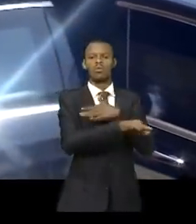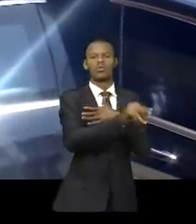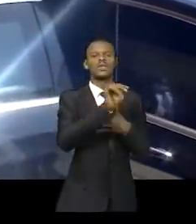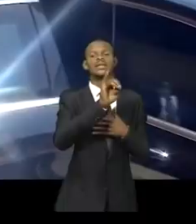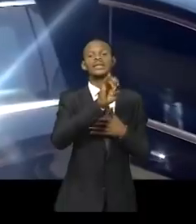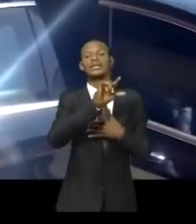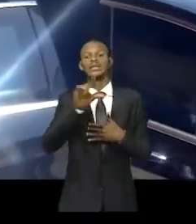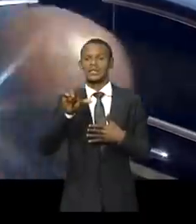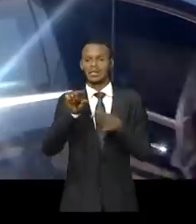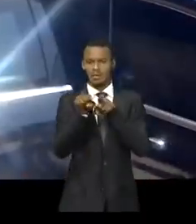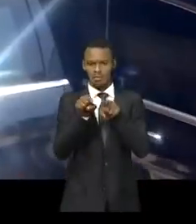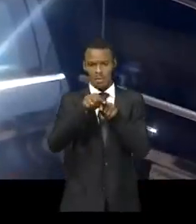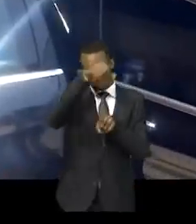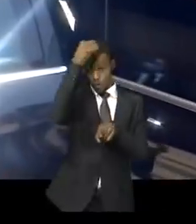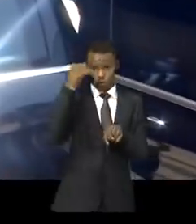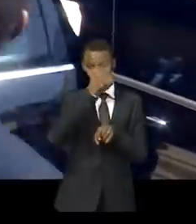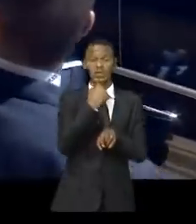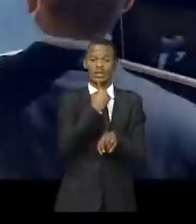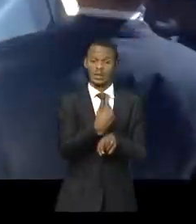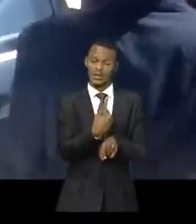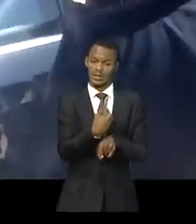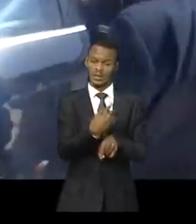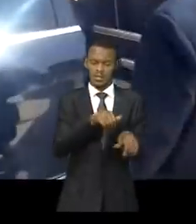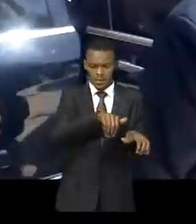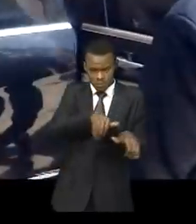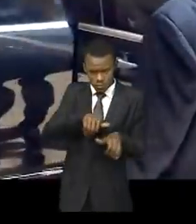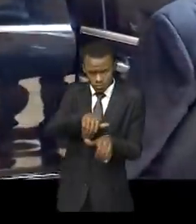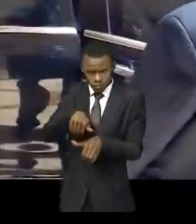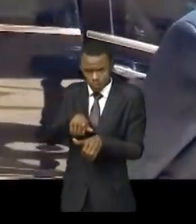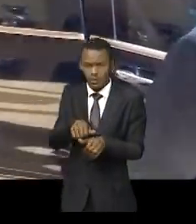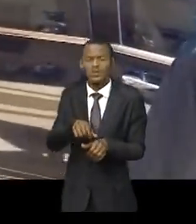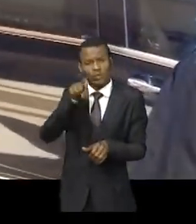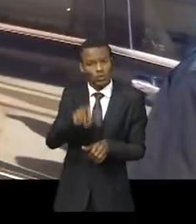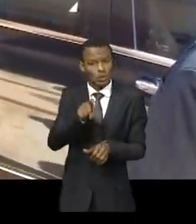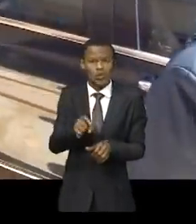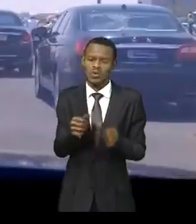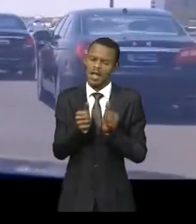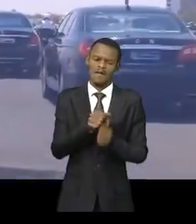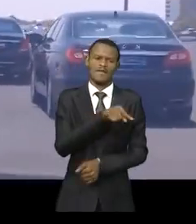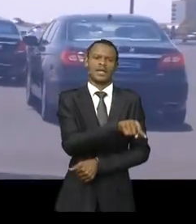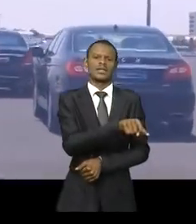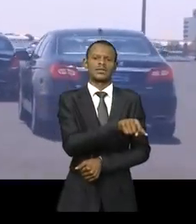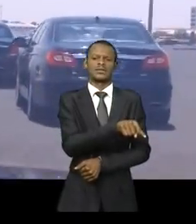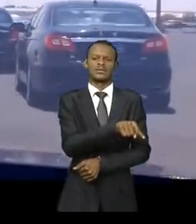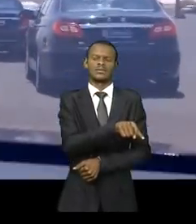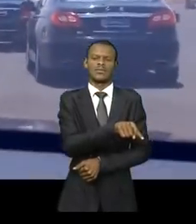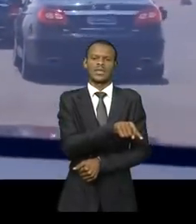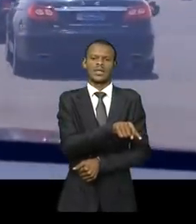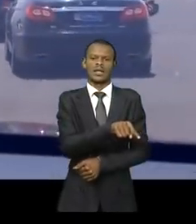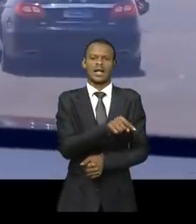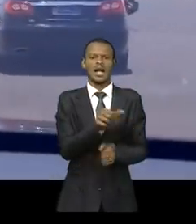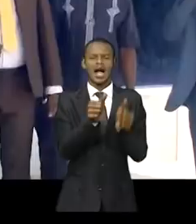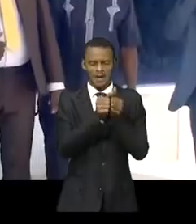ses ambitions dans le domaine de l'agriculture seraient menacées si le projet lancé officiellement par son voisin l'Éthiopie